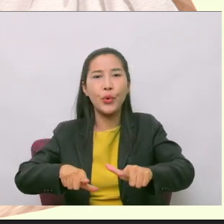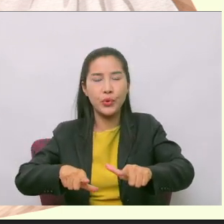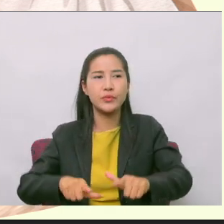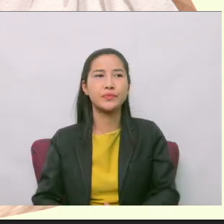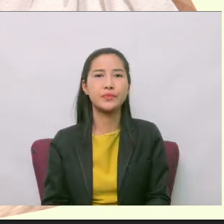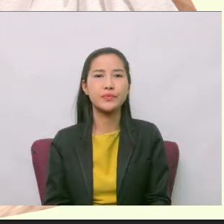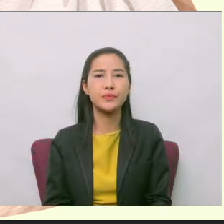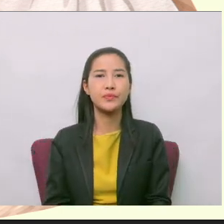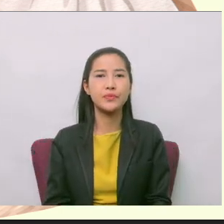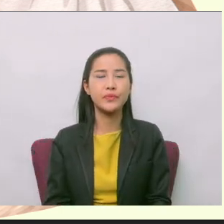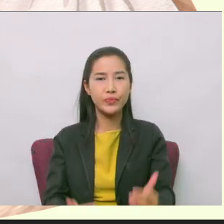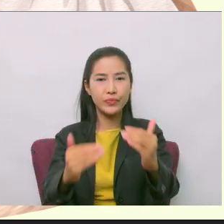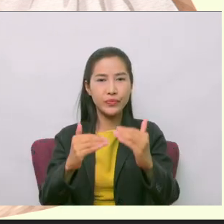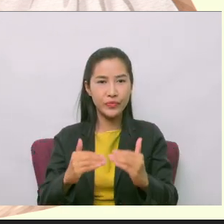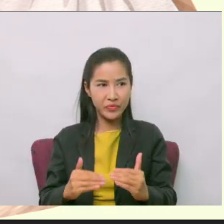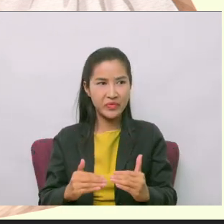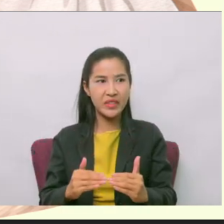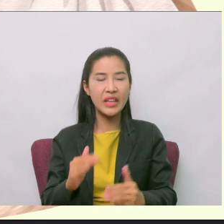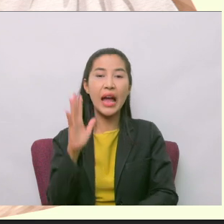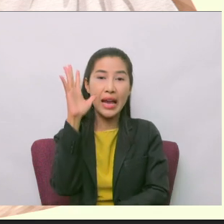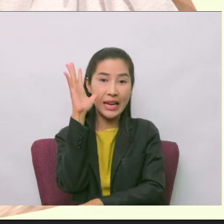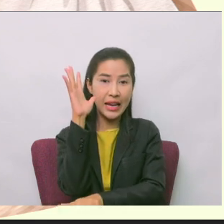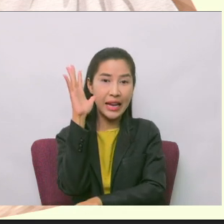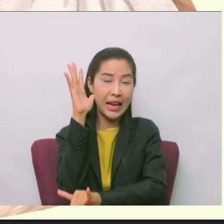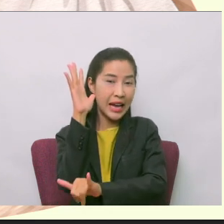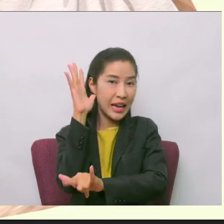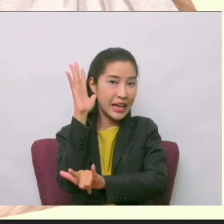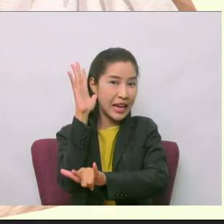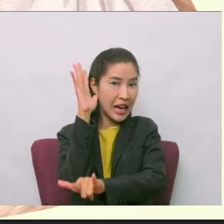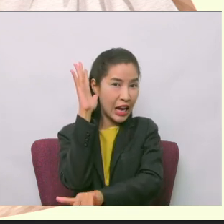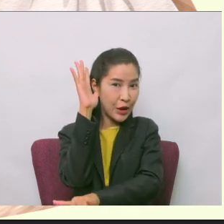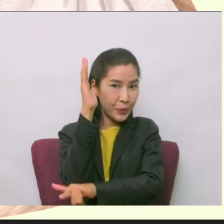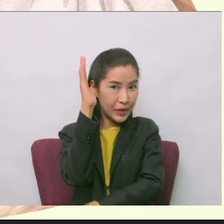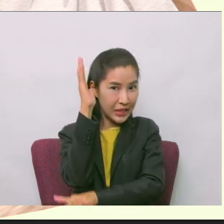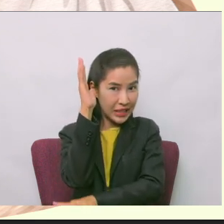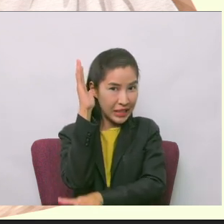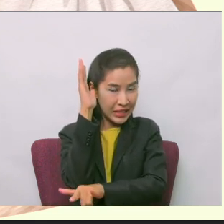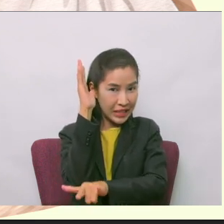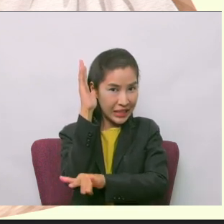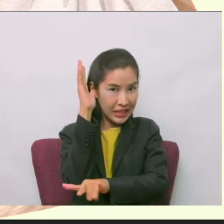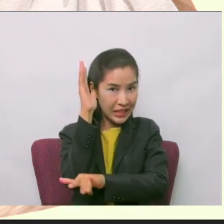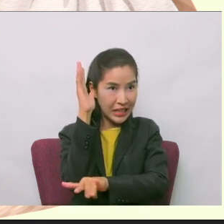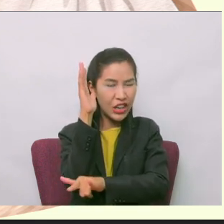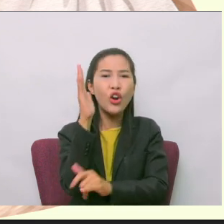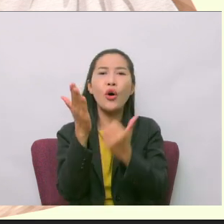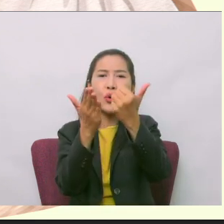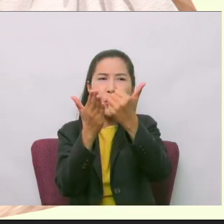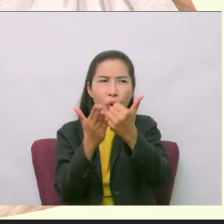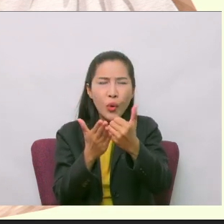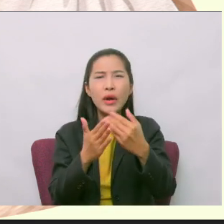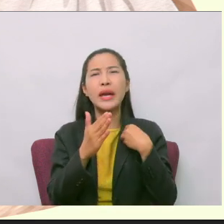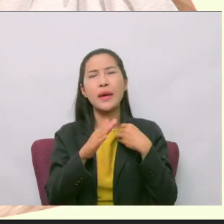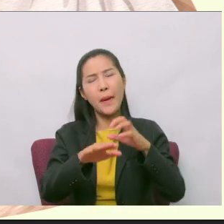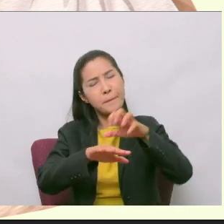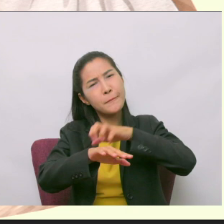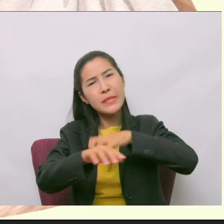ไปก็คือขมิ้นอ้อยนะคะขมิ้นอ้อยก็จะช่วยในเรื่องของแก้ผดผื่นนะคะ